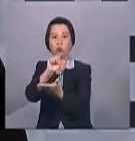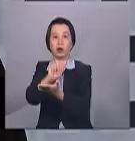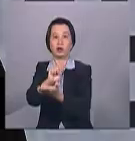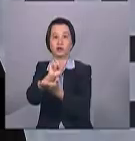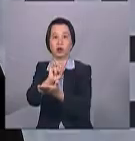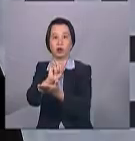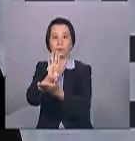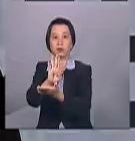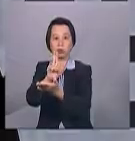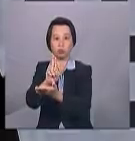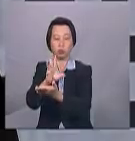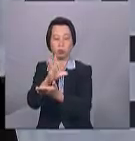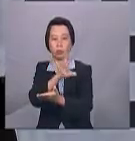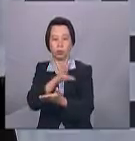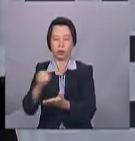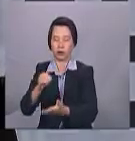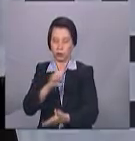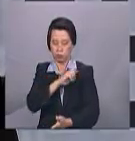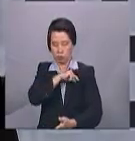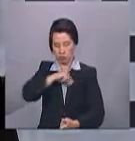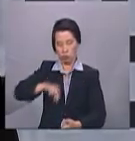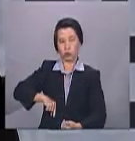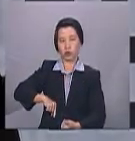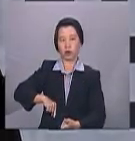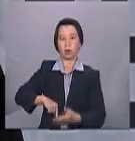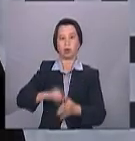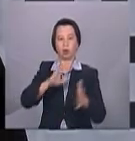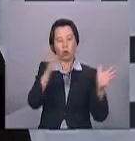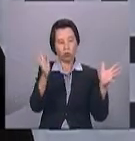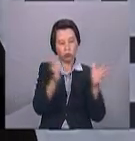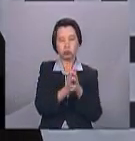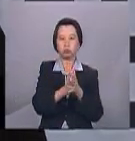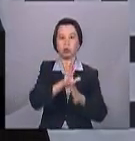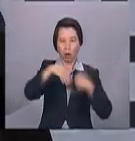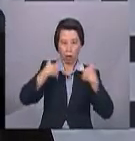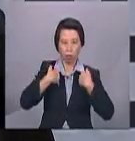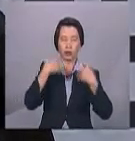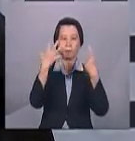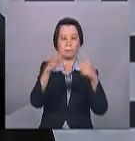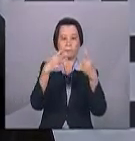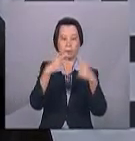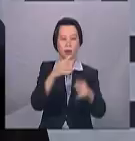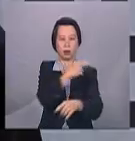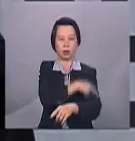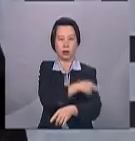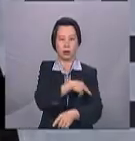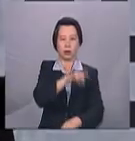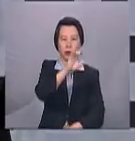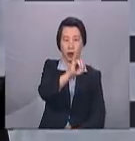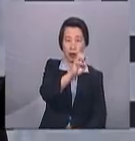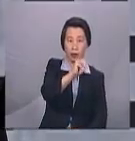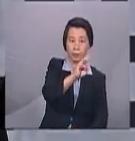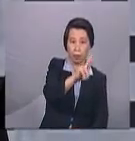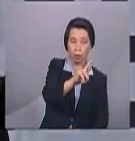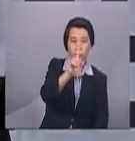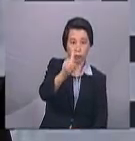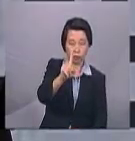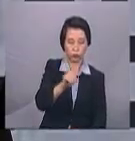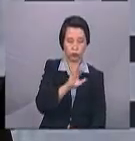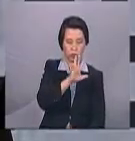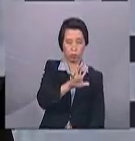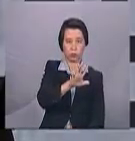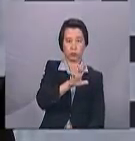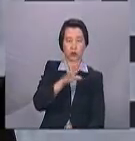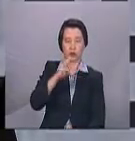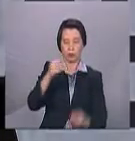Queen Elizabeth. Jadi 14 makmal di hospital. Dan kita ada IMR, 1 makmal. Kita ada 5 makmal